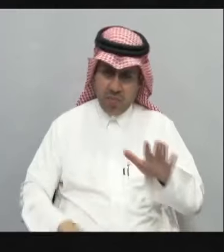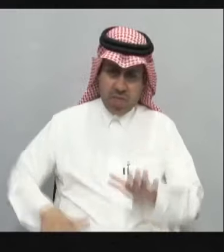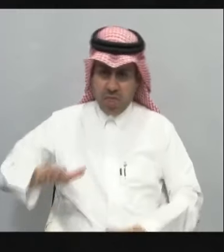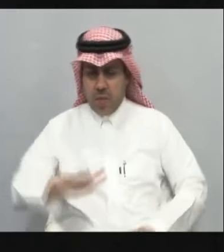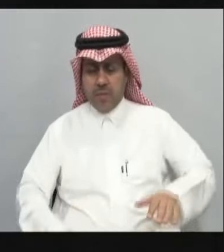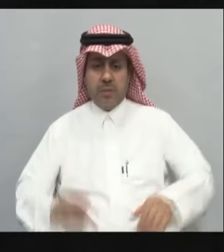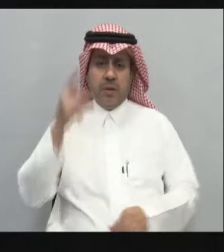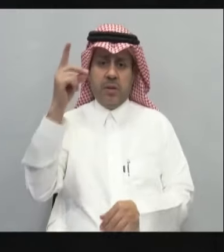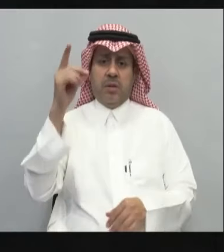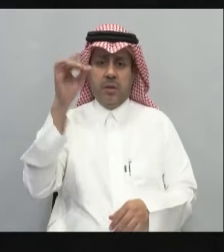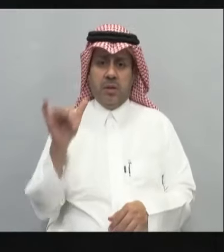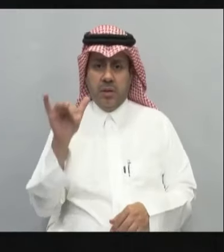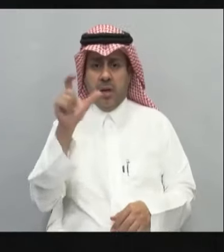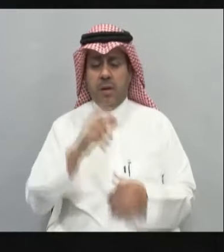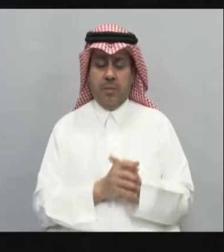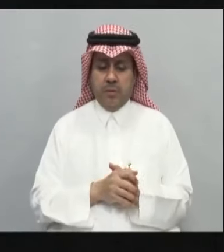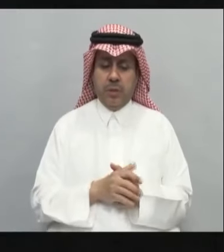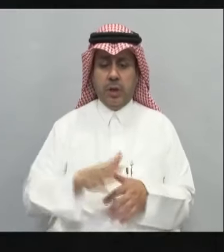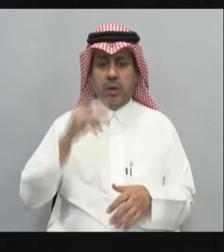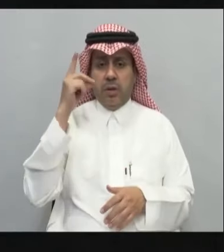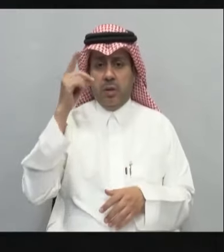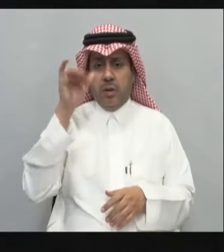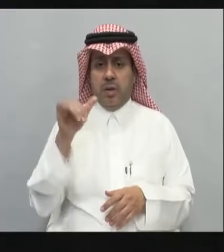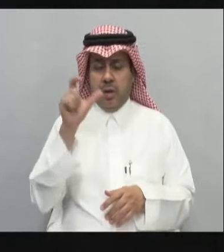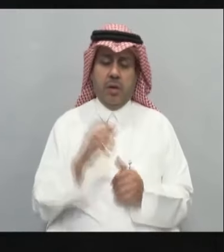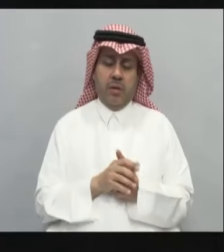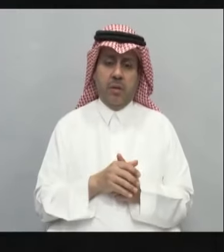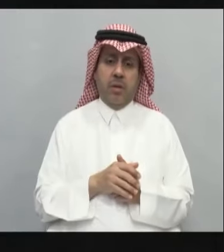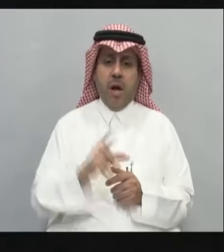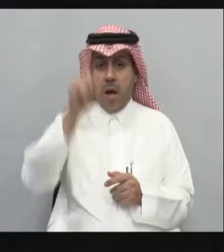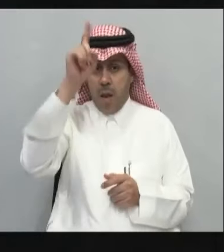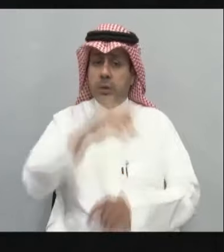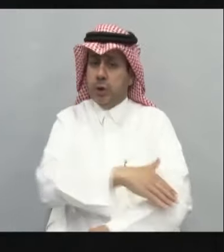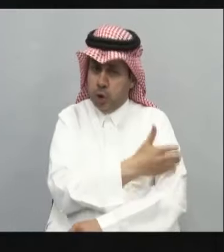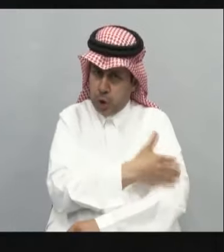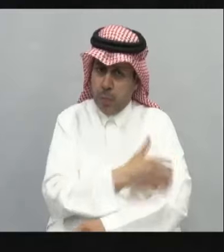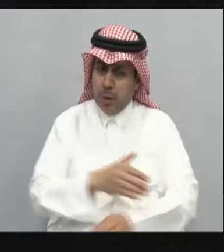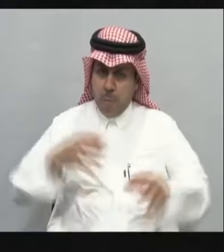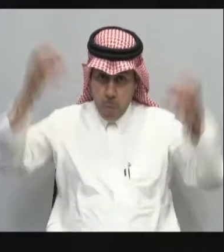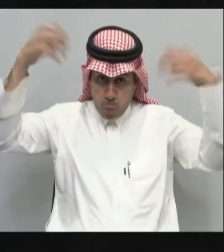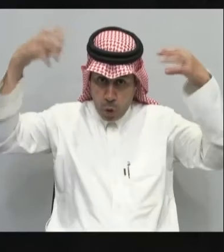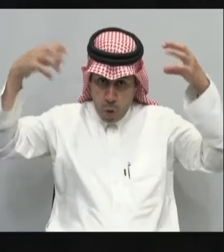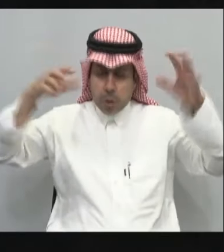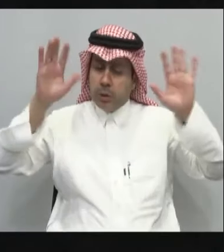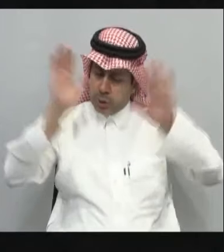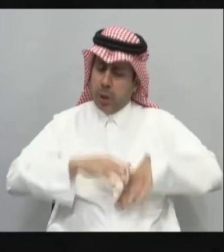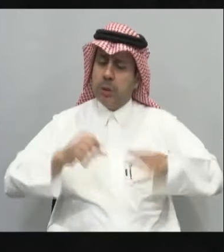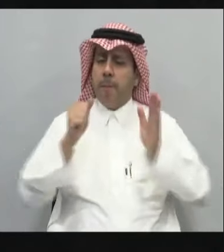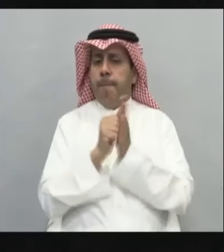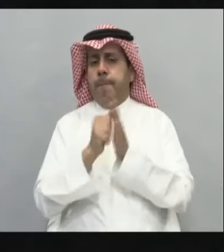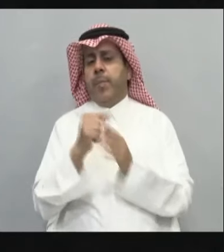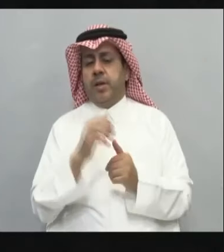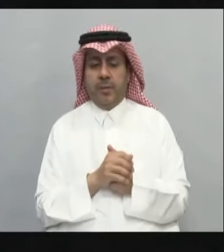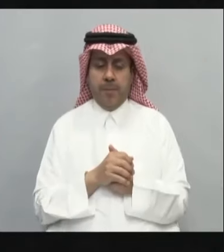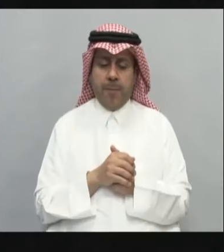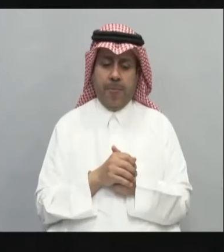يمكن العبور لاداء الصلاه في المسجد لذلك ما هو كما ذكر عليه النبي